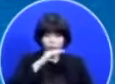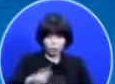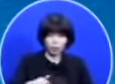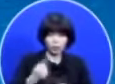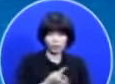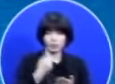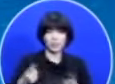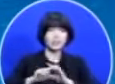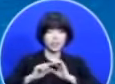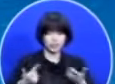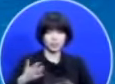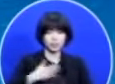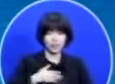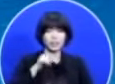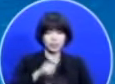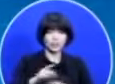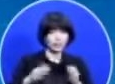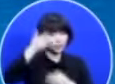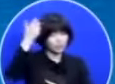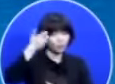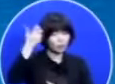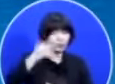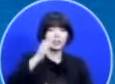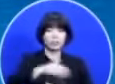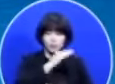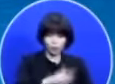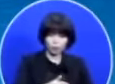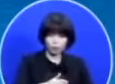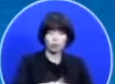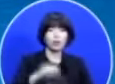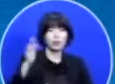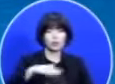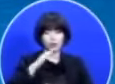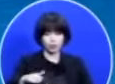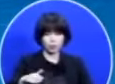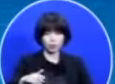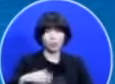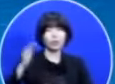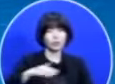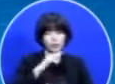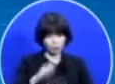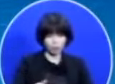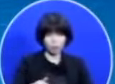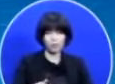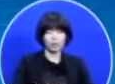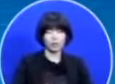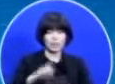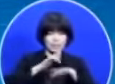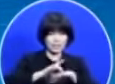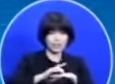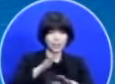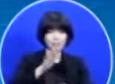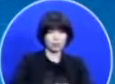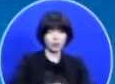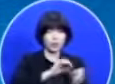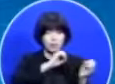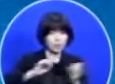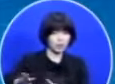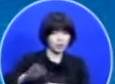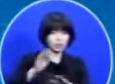않을 것이다 나는 그 영혼을 결코 결코 결코 사탄 의 손에 버려두지